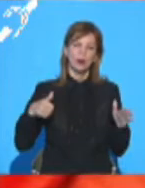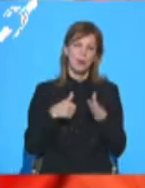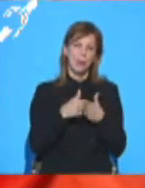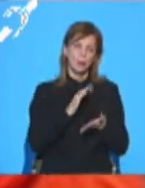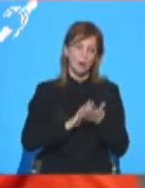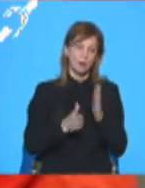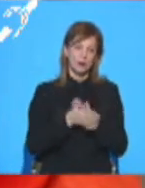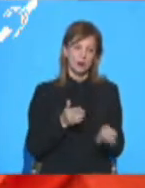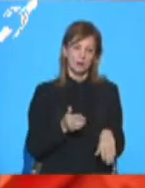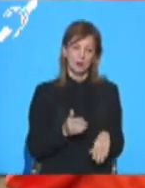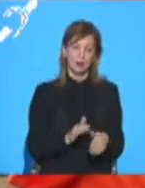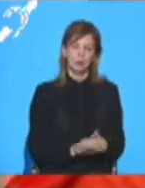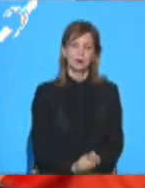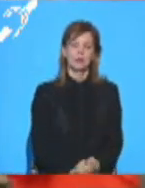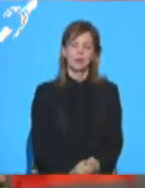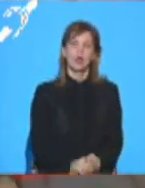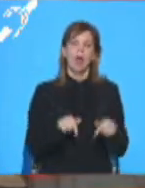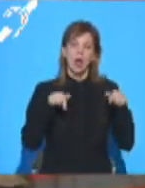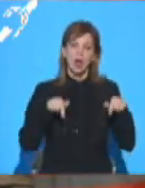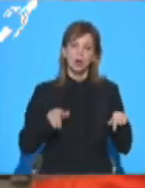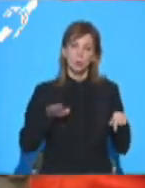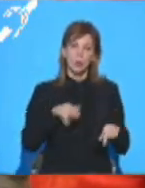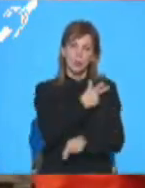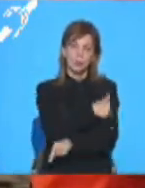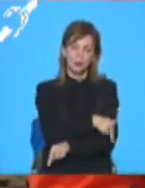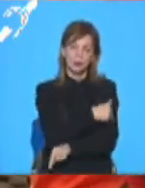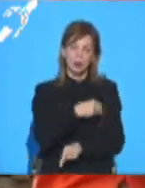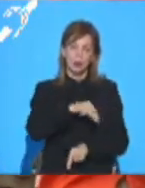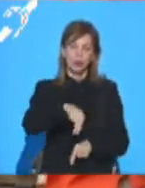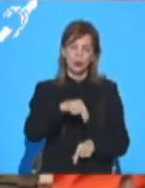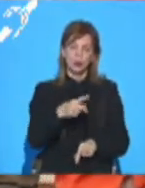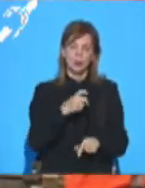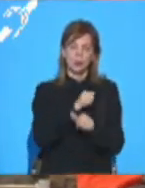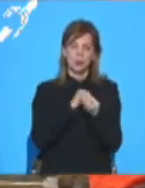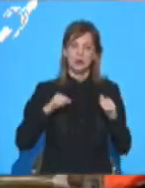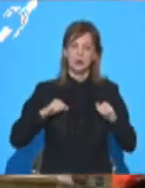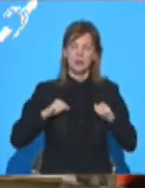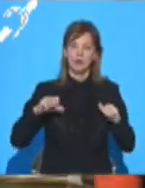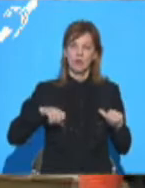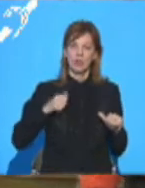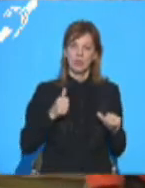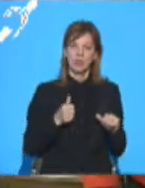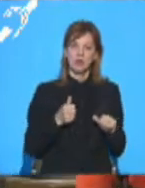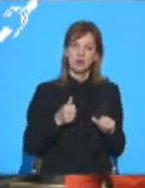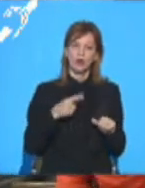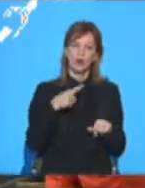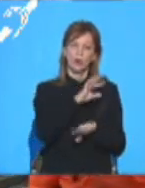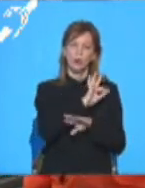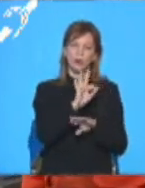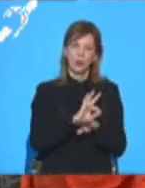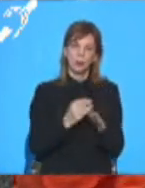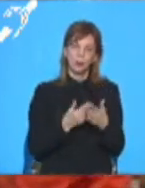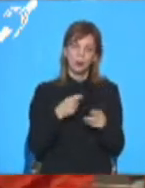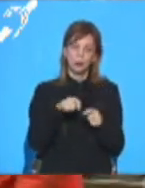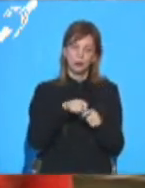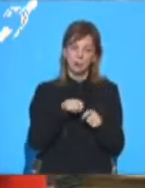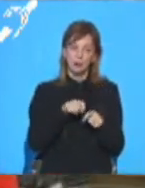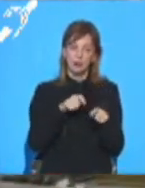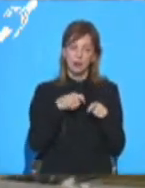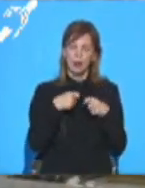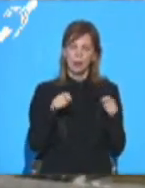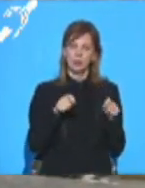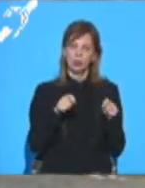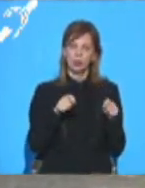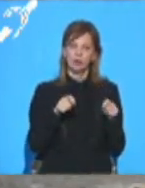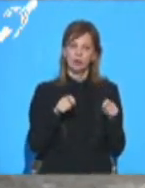de specialitate. În prezent, la Spitalul Județean din Drobeta Turnu Severin este în derulare și un proiect de reabilitare a întregii